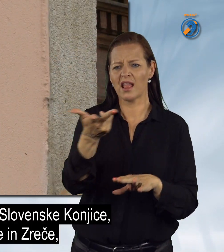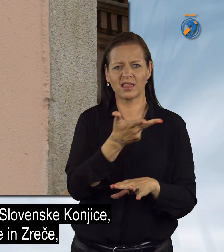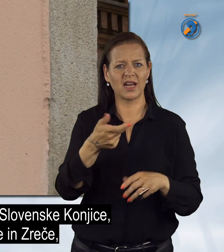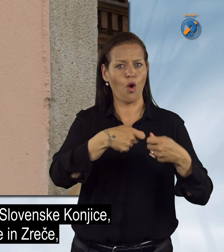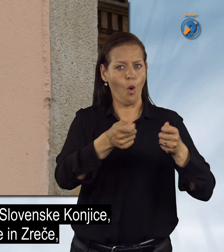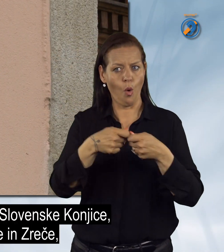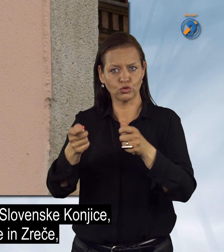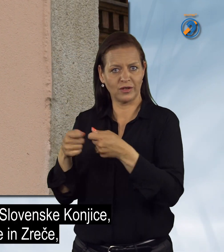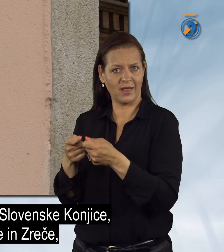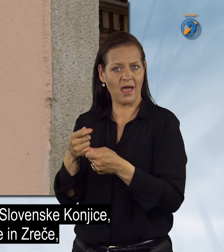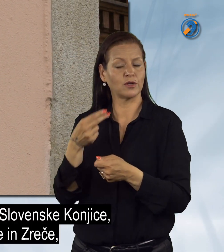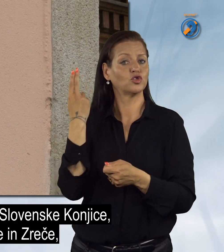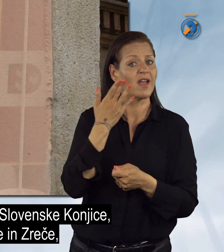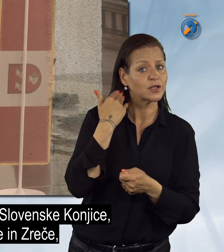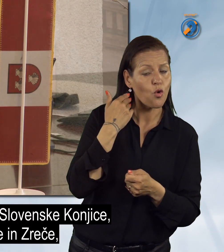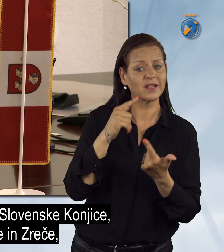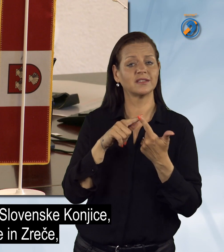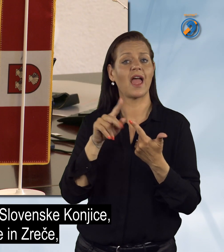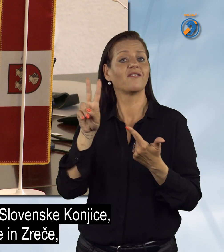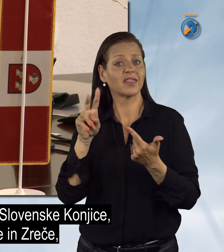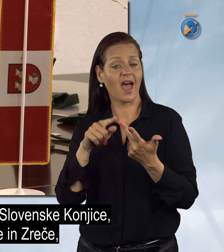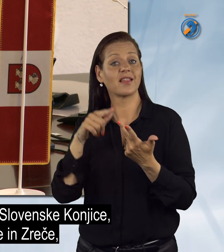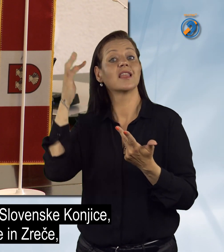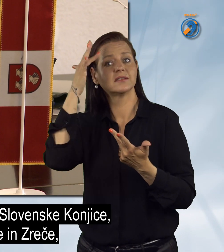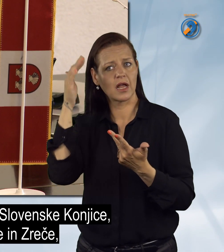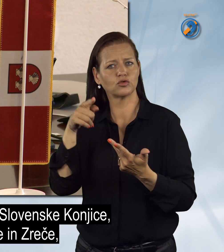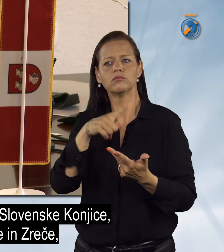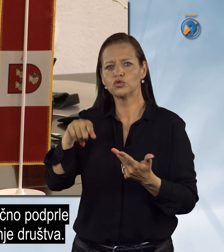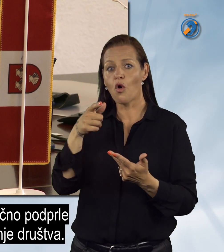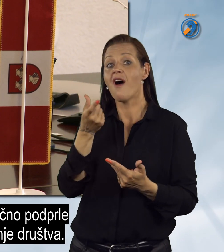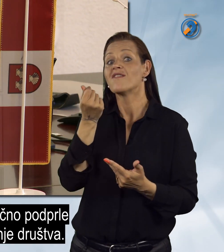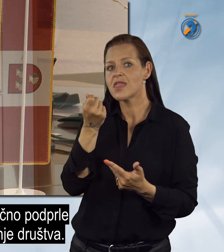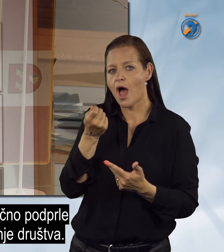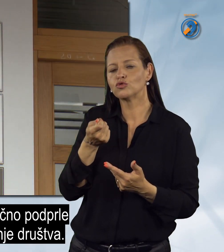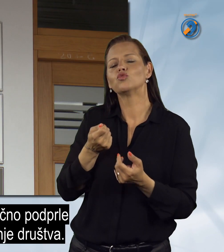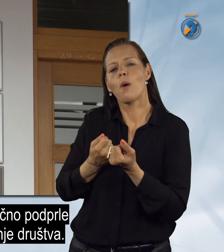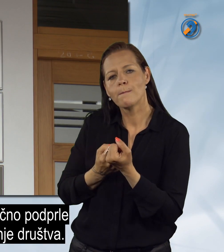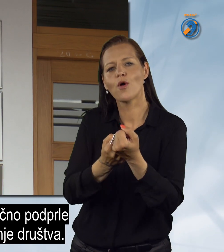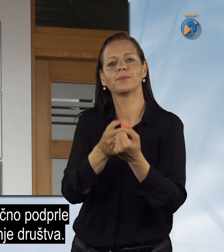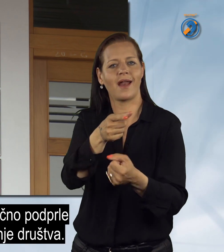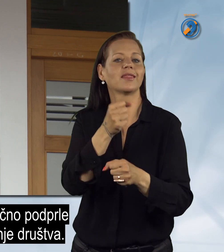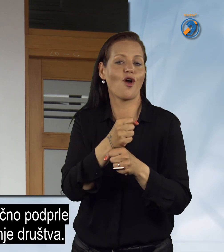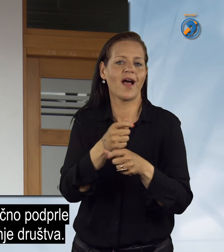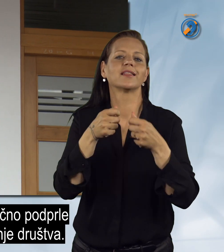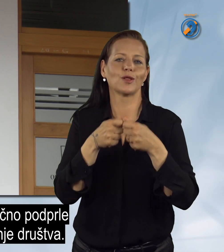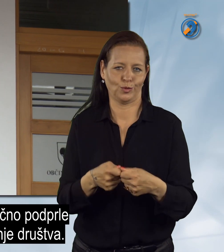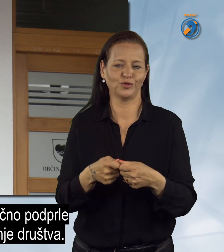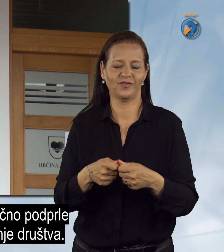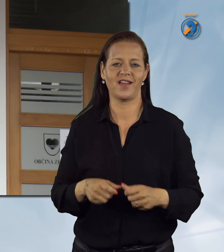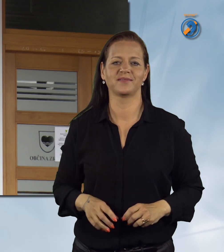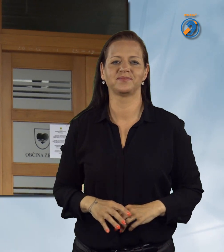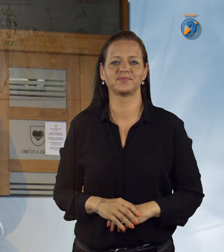Vse 3 občine Slovenske Konjice, Vitanje in Zreče so finančno podprle delovanje društva.